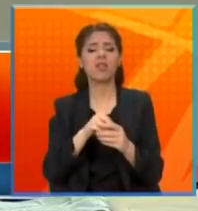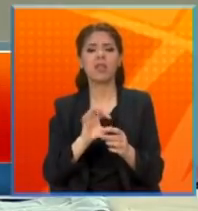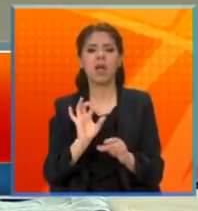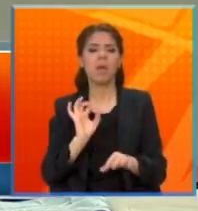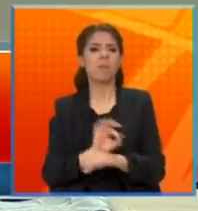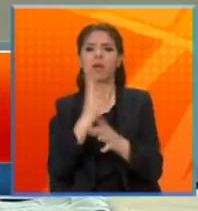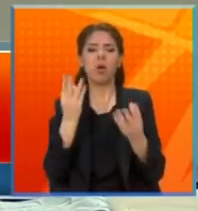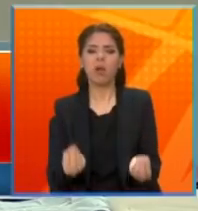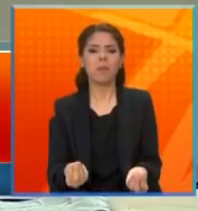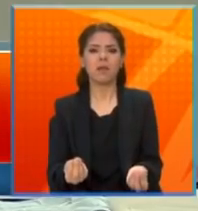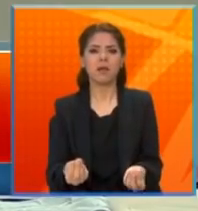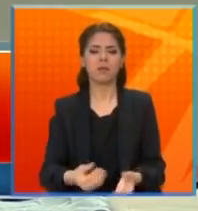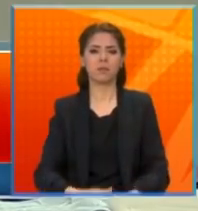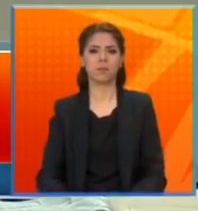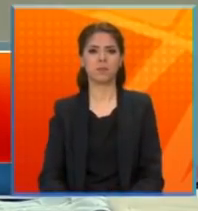olabilir.